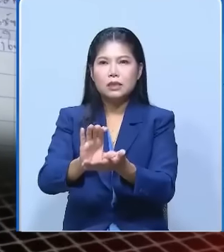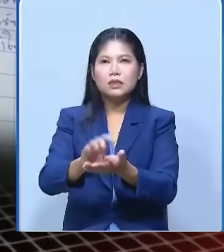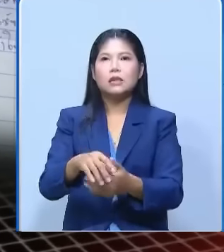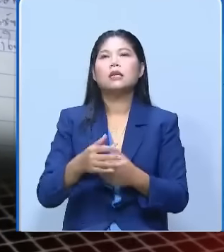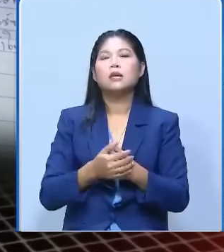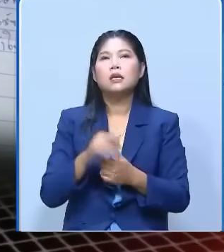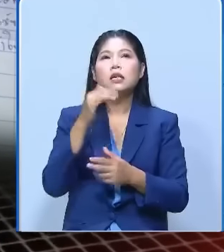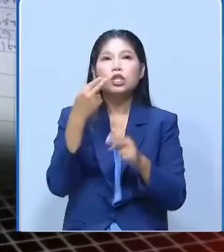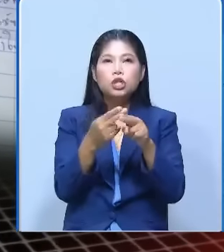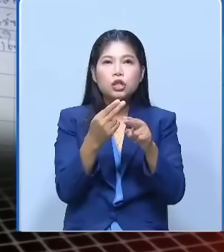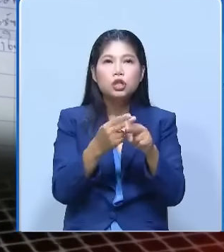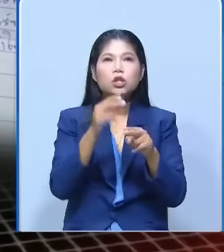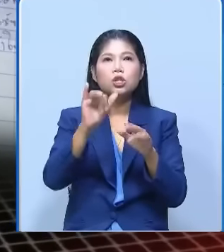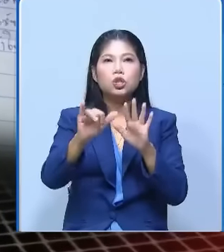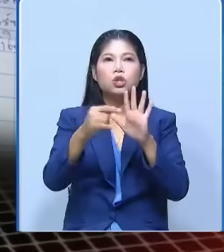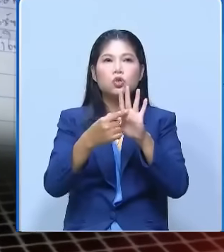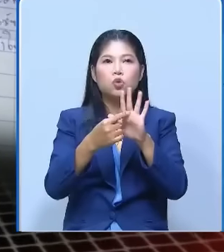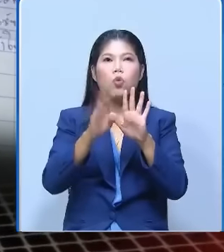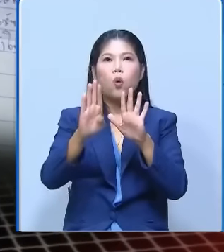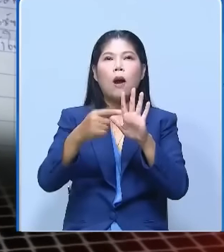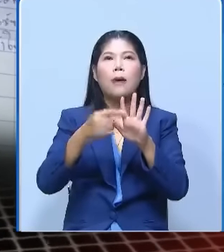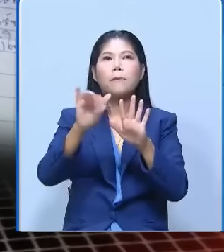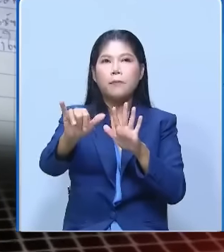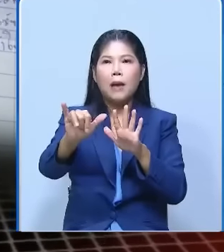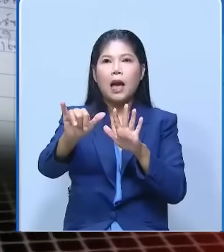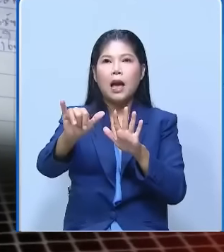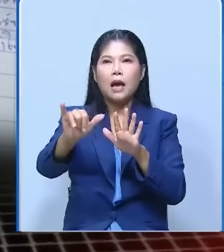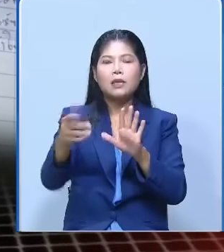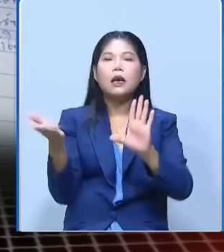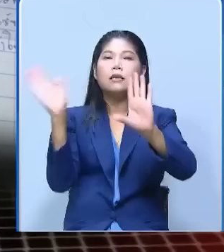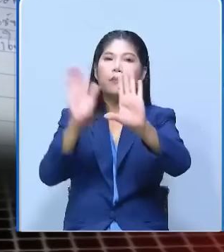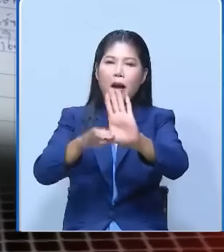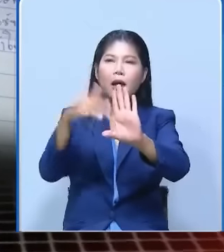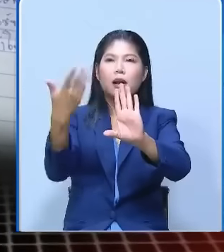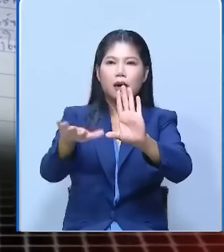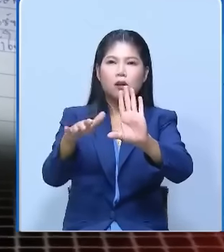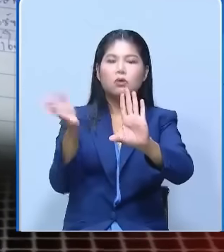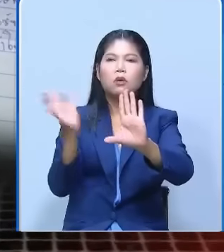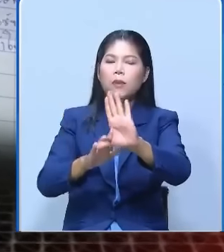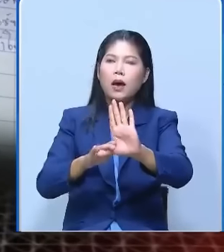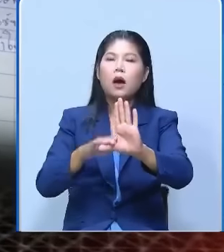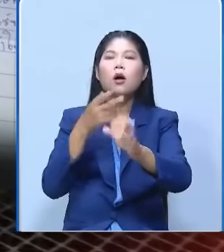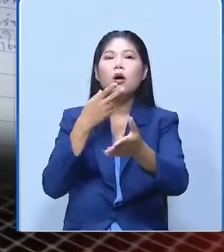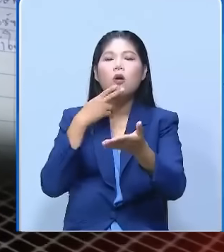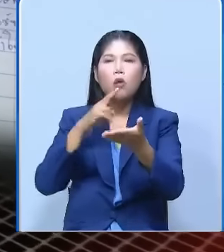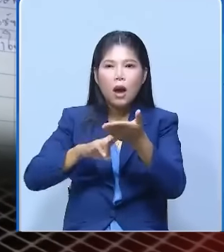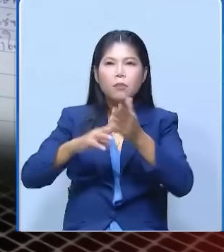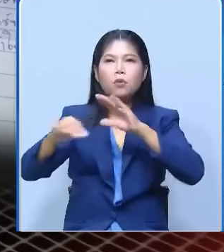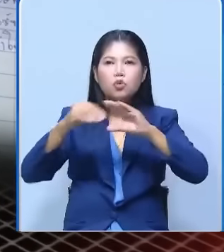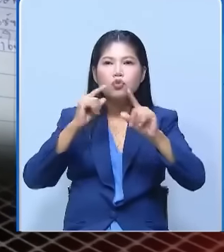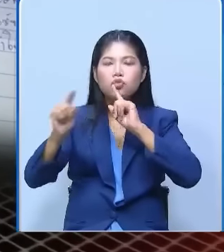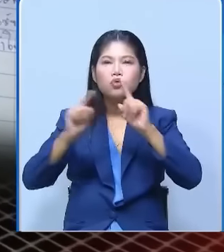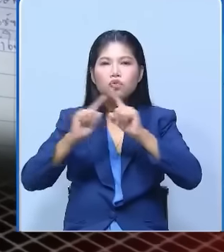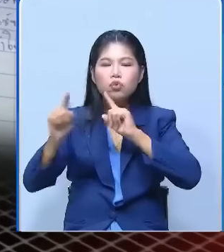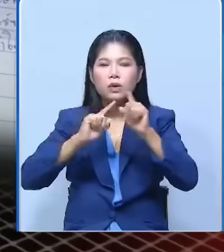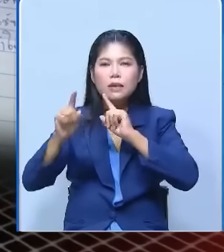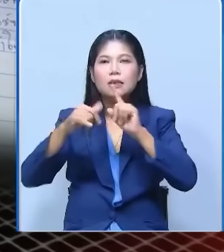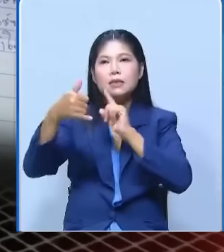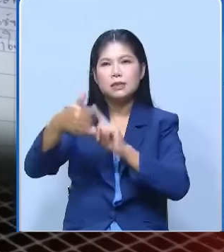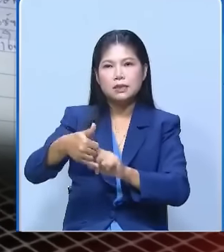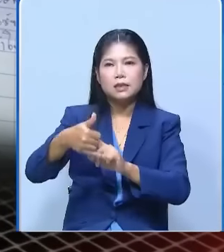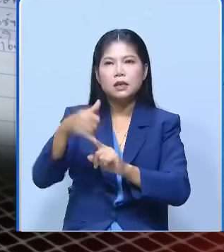YouBuy แล้วก็พอเข้าไปลงทะเบียนแล้วเนี่ยก็มีการพูดคุยกับนะติวเตอร์ปุญญนุชมิจฉ